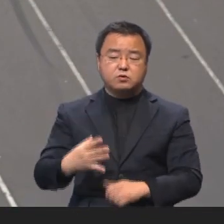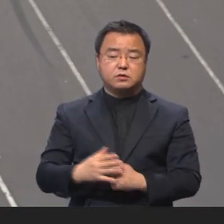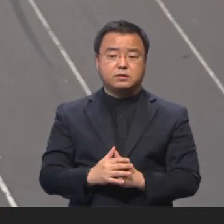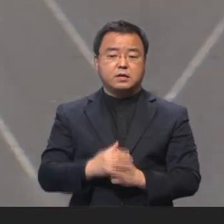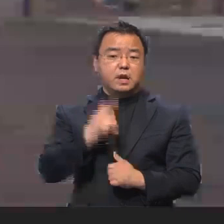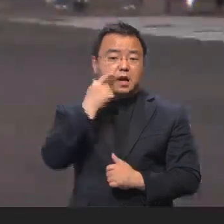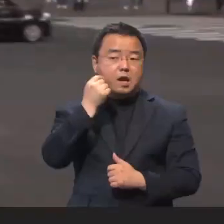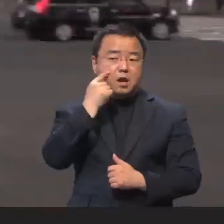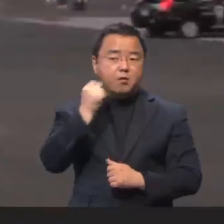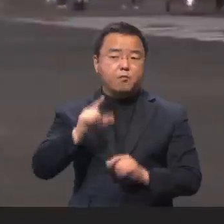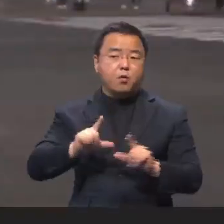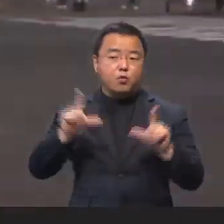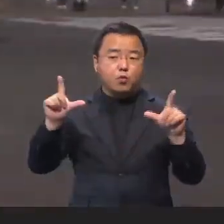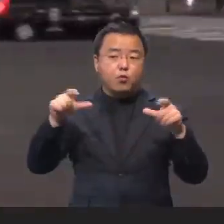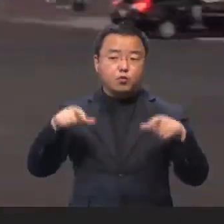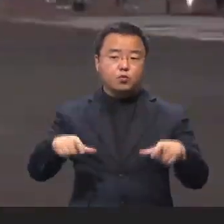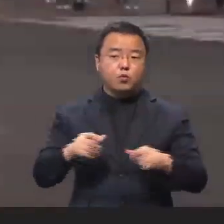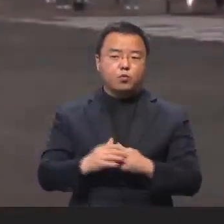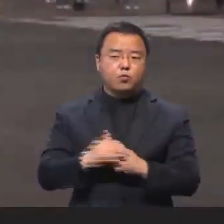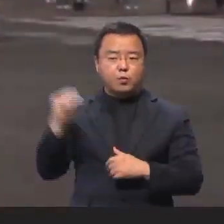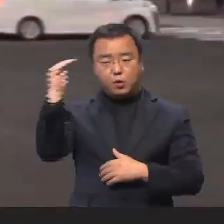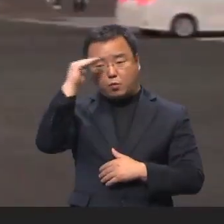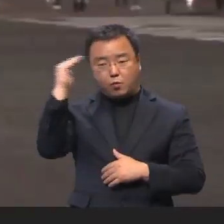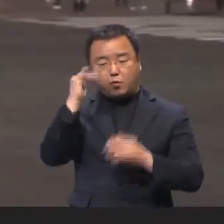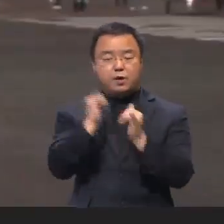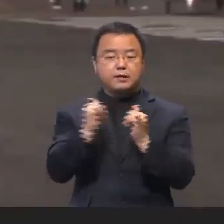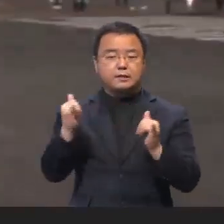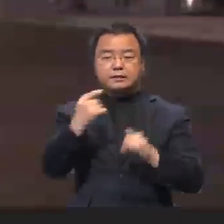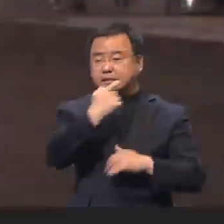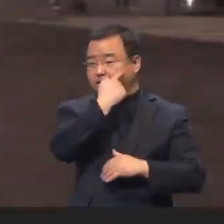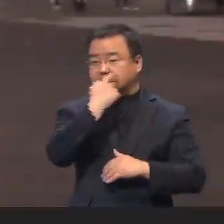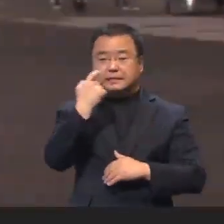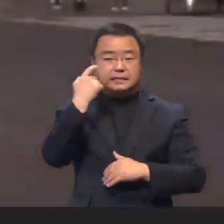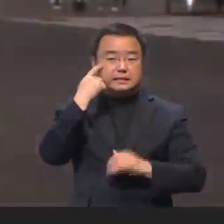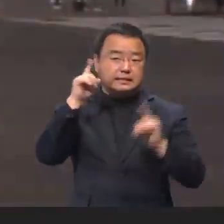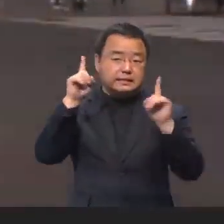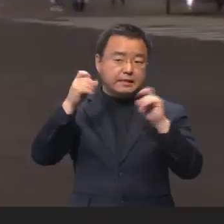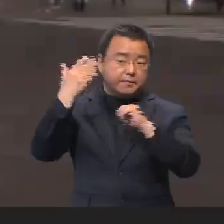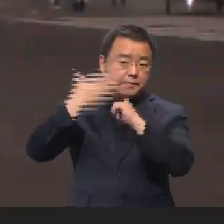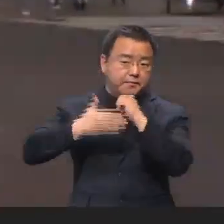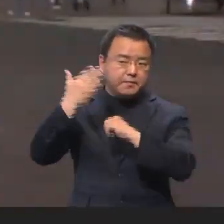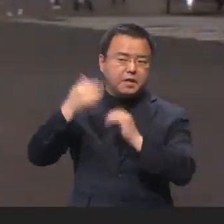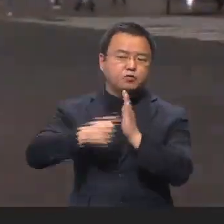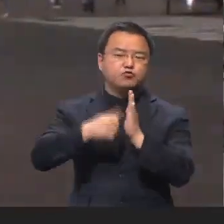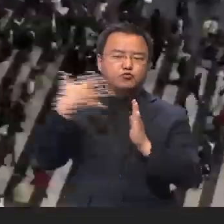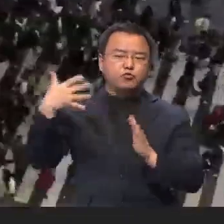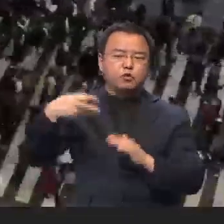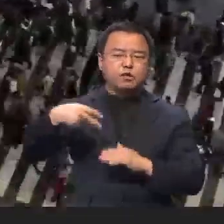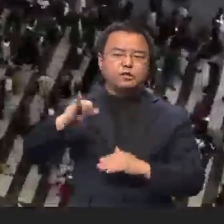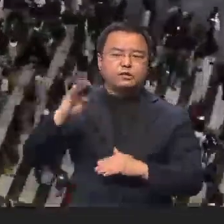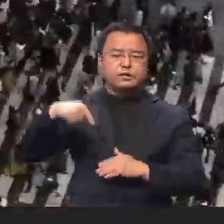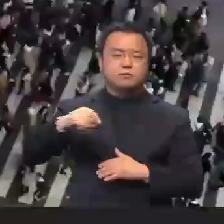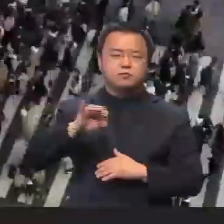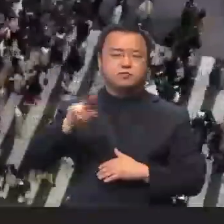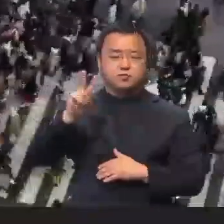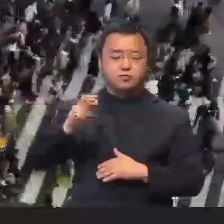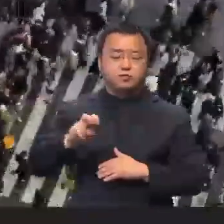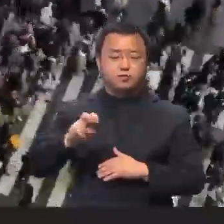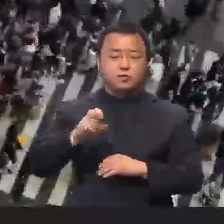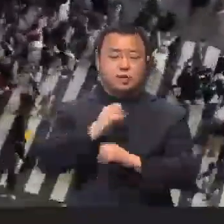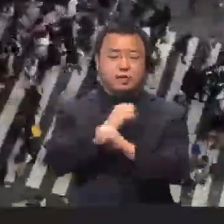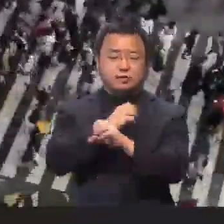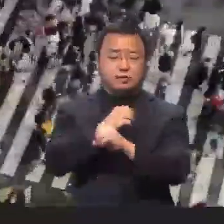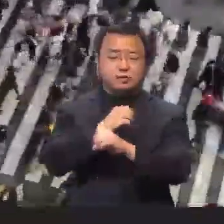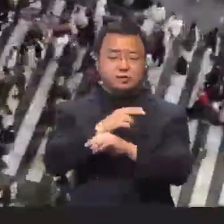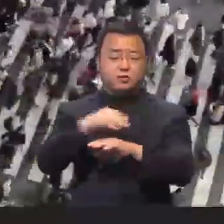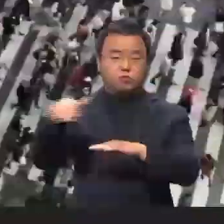일본 도쿄, 관광객들의 인증샷 장소로 유명한 시부야의 스크램블 교차로도 믿을 수